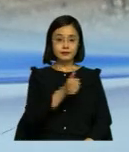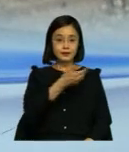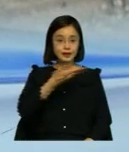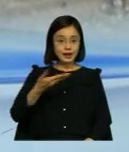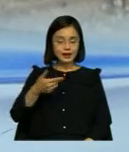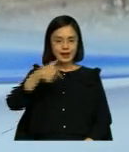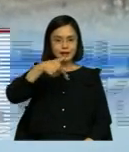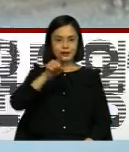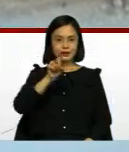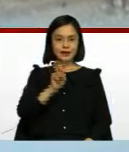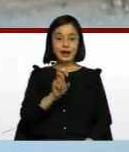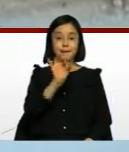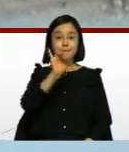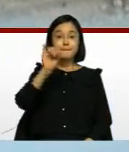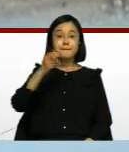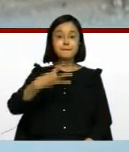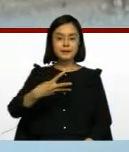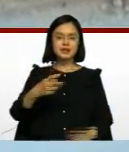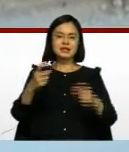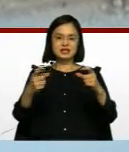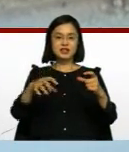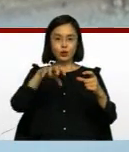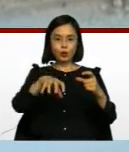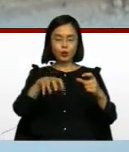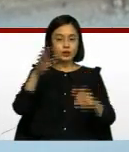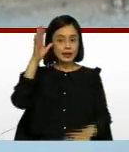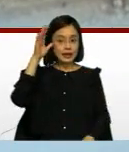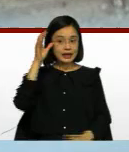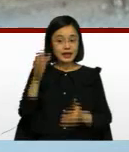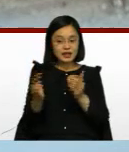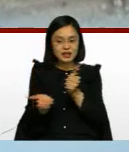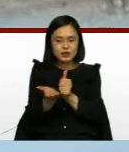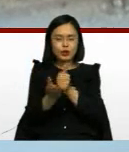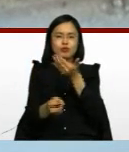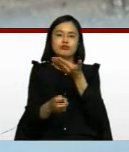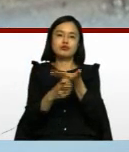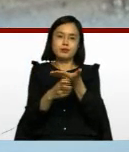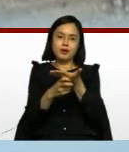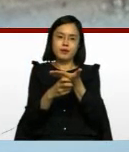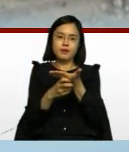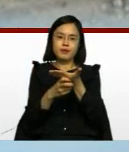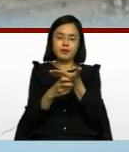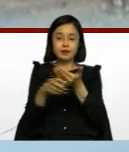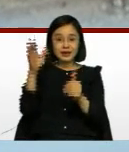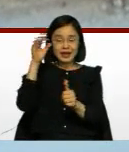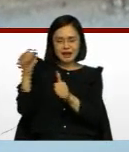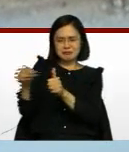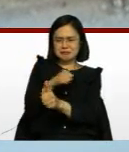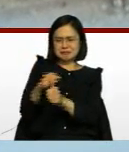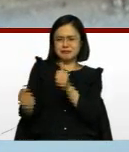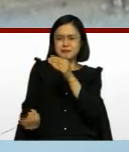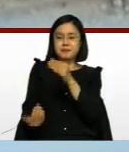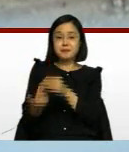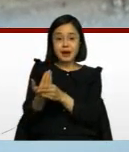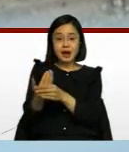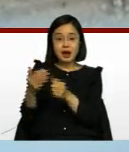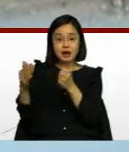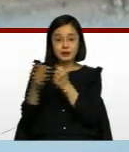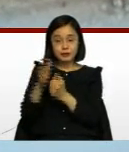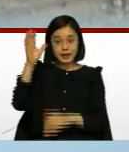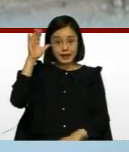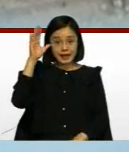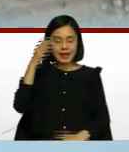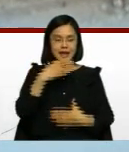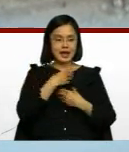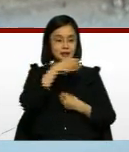네, 앞서 전해드린 소식과 관련해서 불법 개사육장 폐쇄 후 개들의 구조와 치료, 그리고 분양까지 함께 해오고